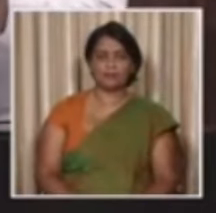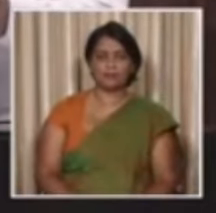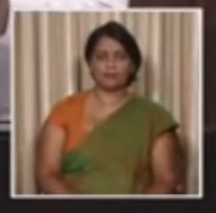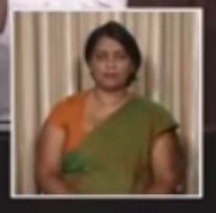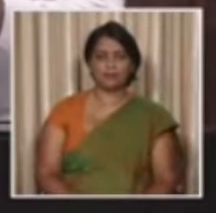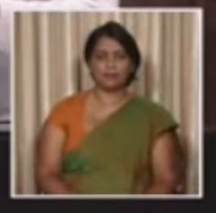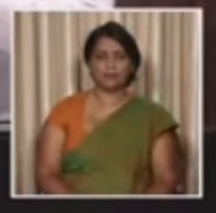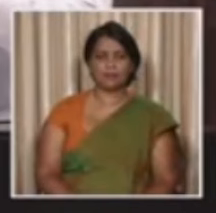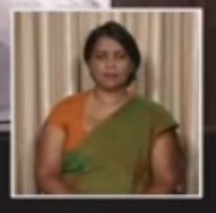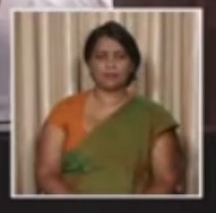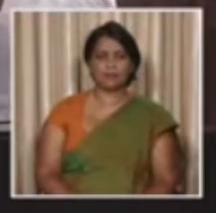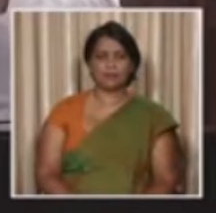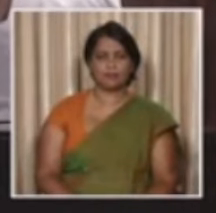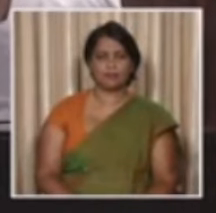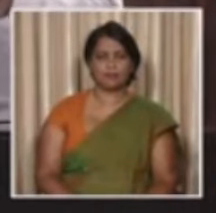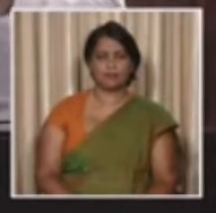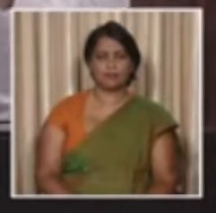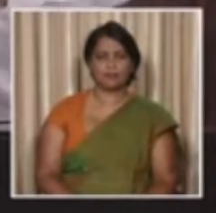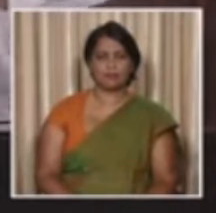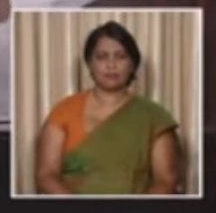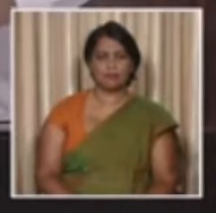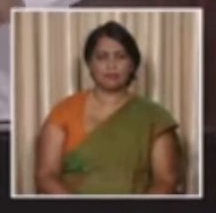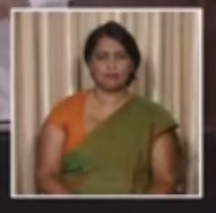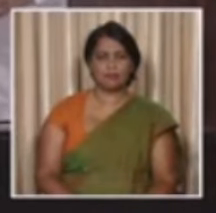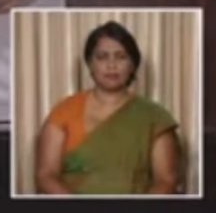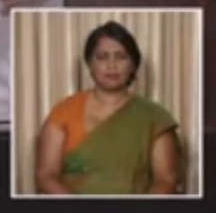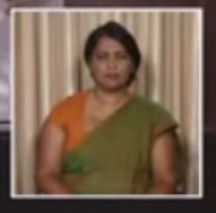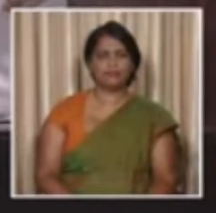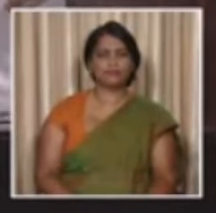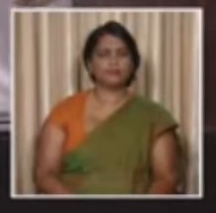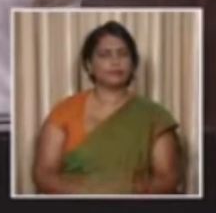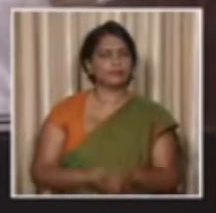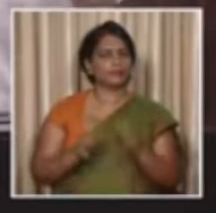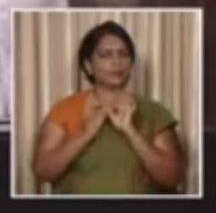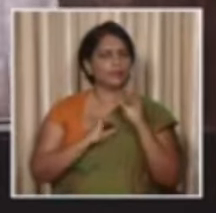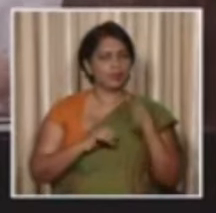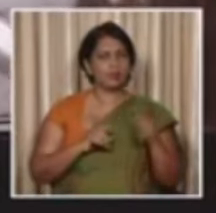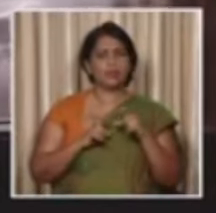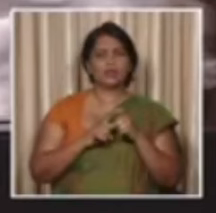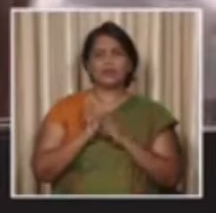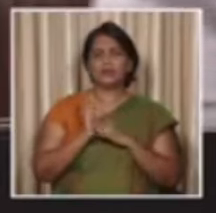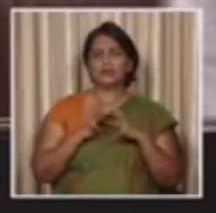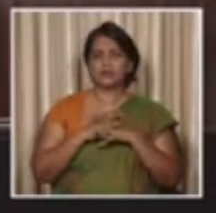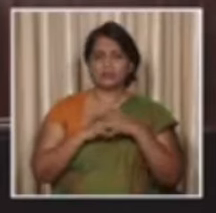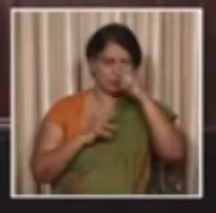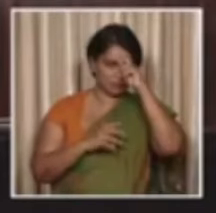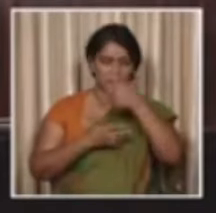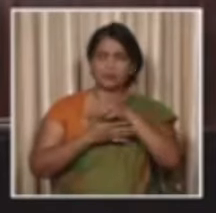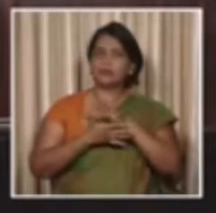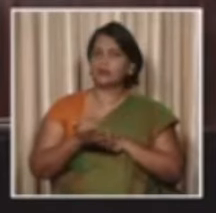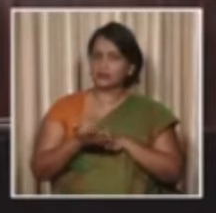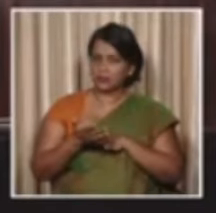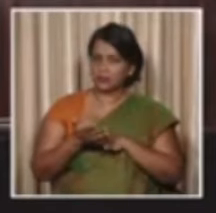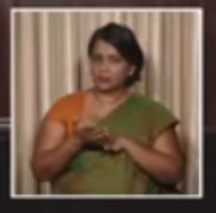නියෝජ්‍ය කතානායකතුමනි ගල්ගමුව තඹුත්ත මයිලාව යන ලිපිනේ පදිංචි ඩීඑම් විජේසිංහ මහත්මයාගෙන් ලැබුණු පෙස්සම